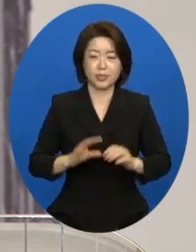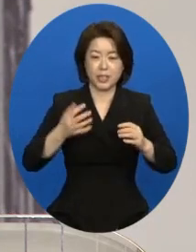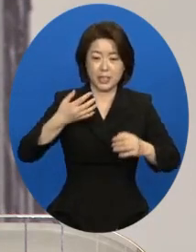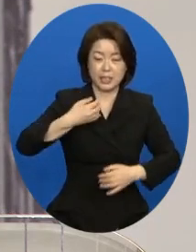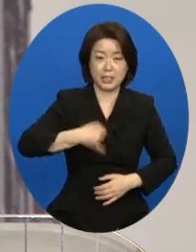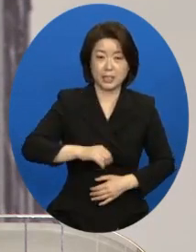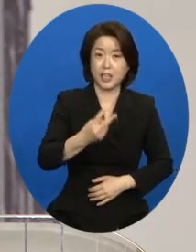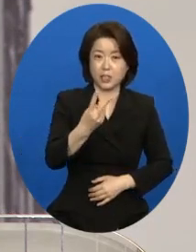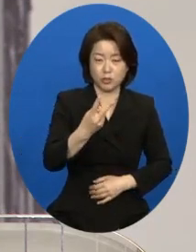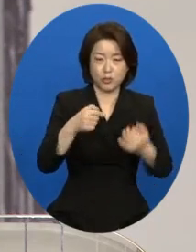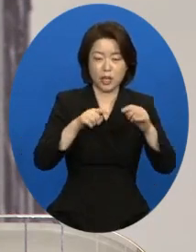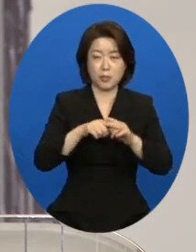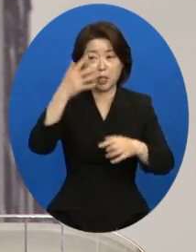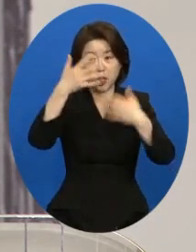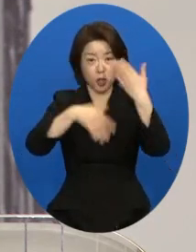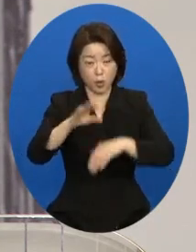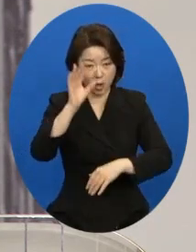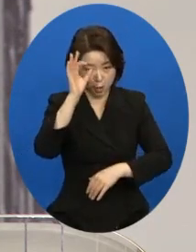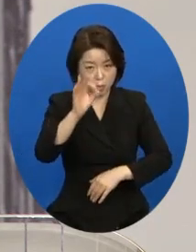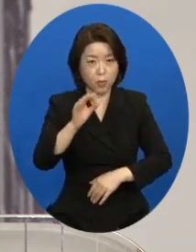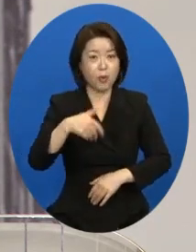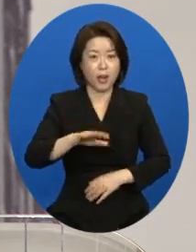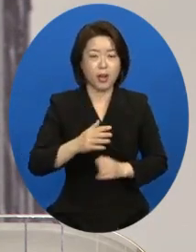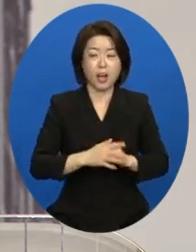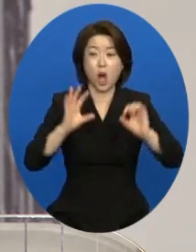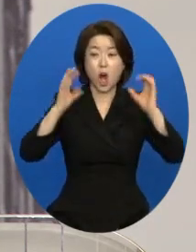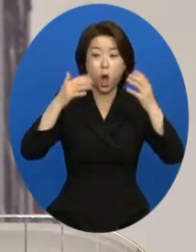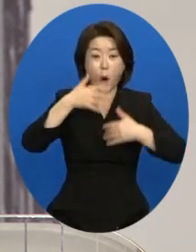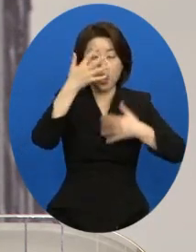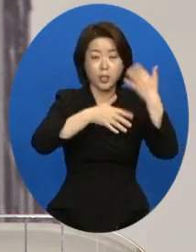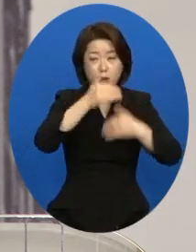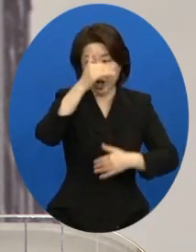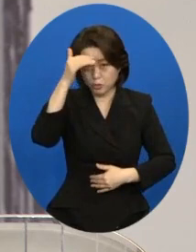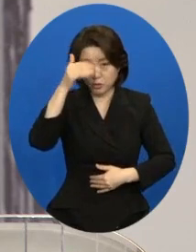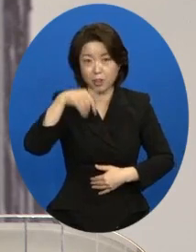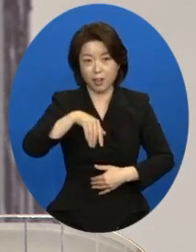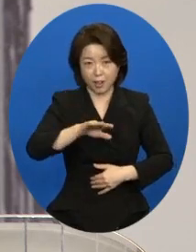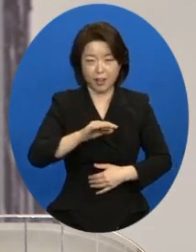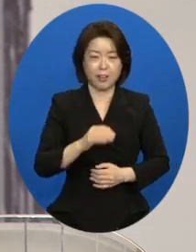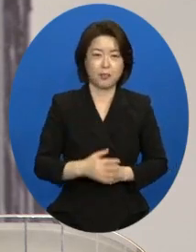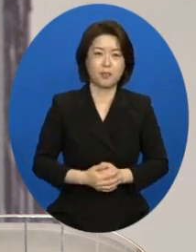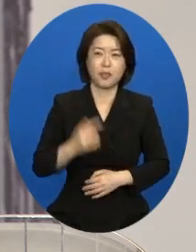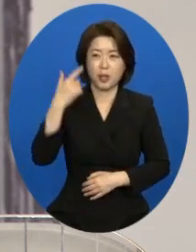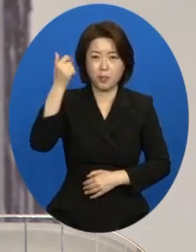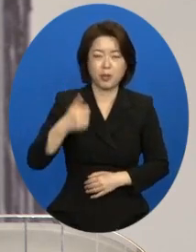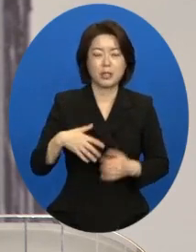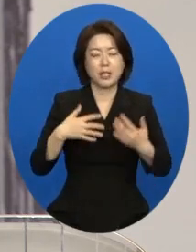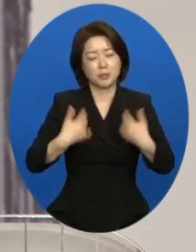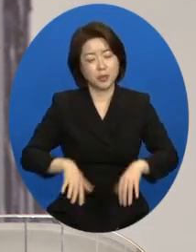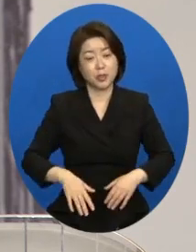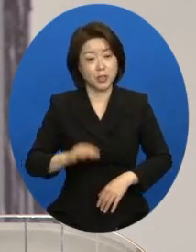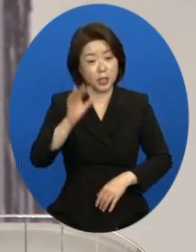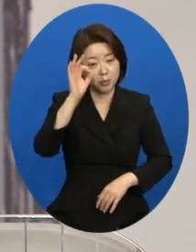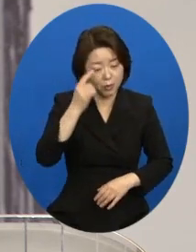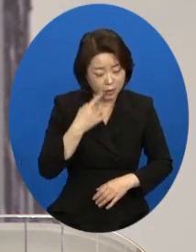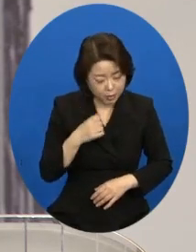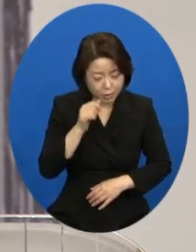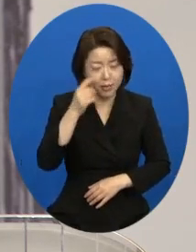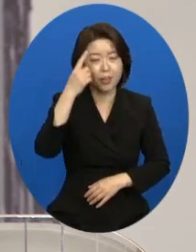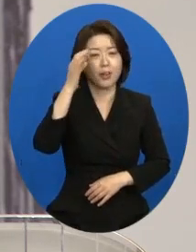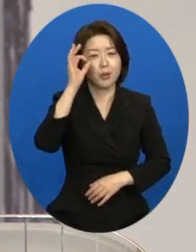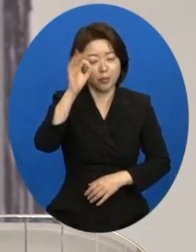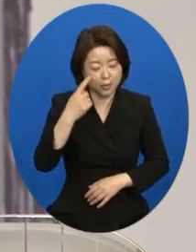함께 영화를 보러 갔대요. 어린 영화를 보러 간 거예요. 어린 영화. 목사님이 피곤하셨는지 보다가 졸다가